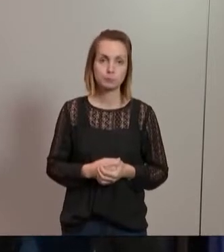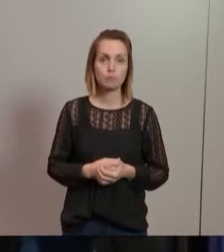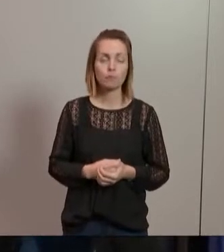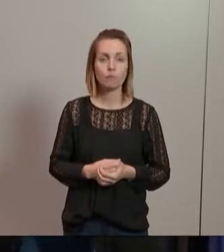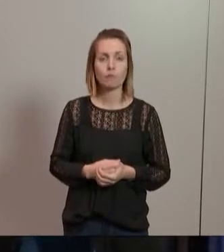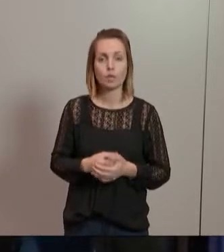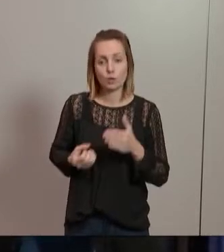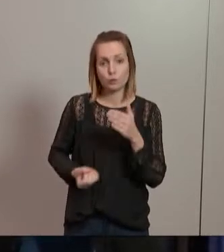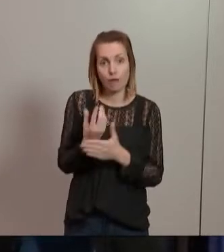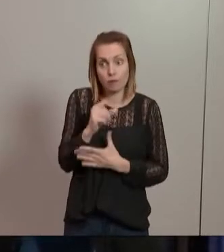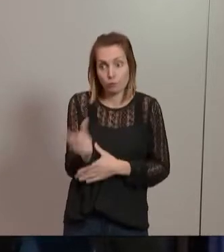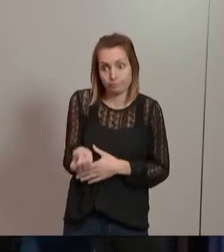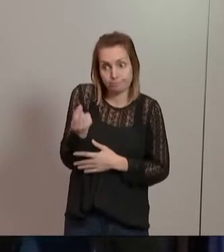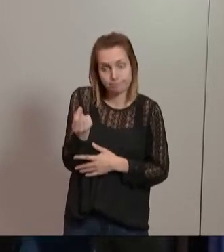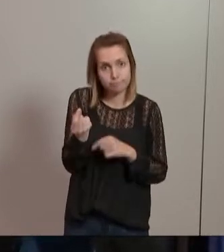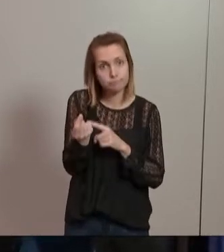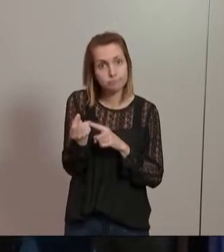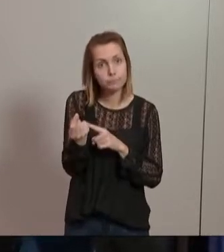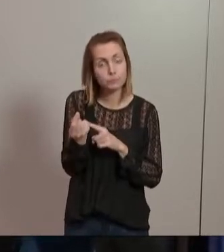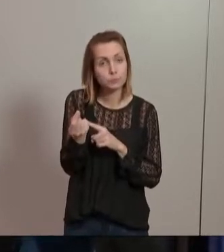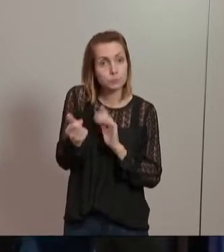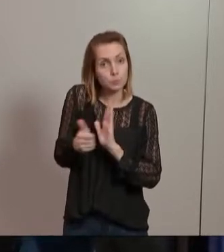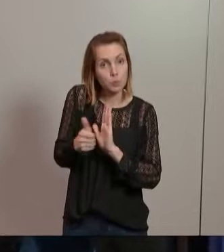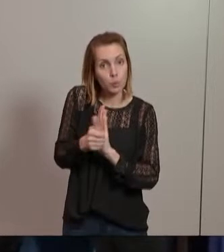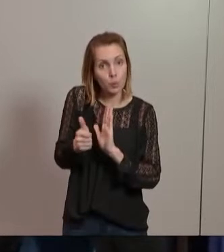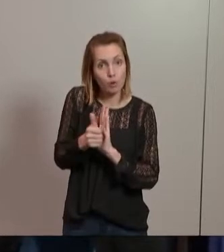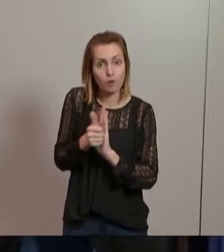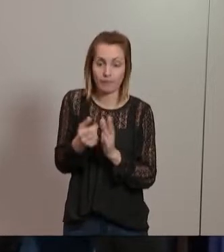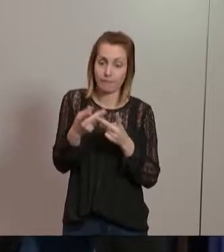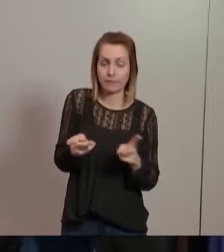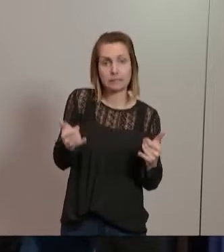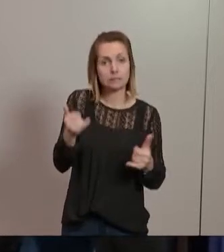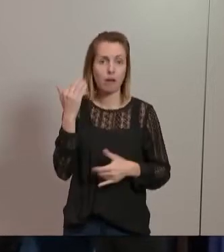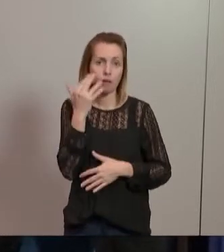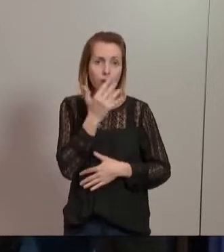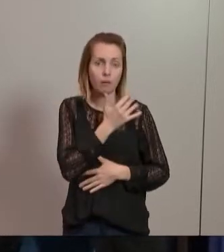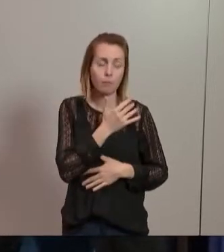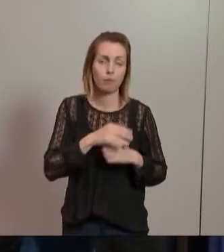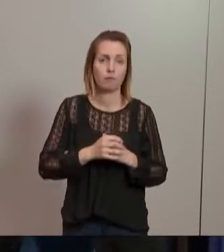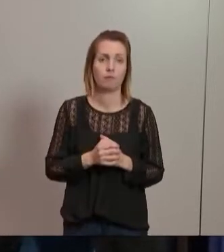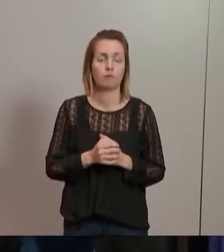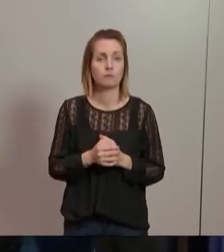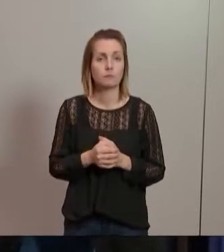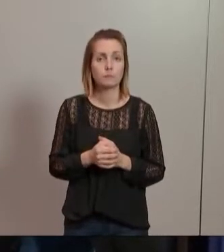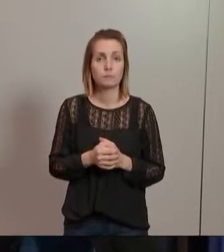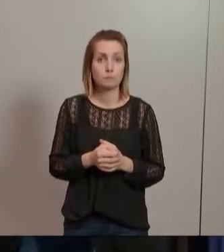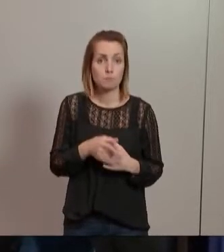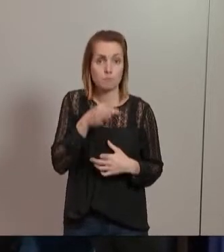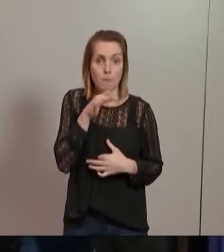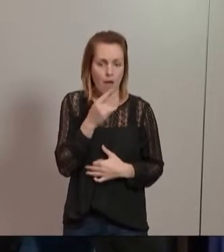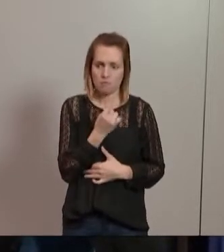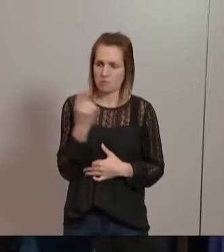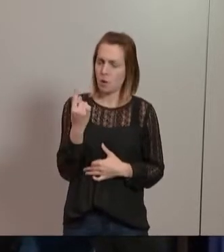Cette nouvelle coopération nous permettra aussi de préserver un cadre de vie harmonieux, car nous ne pouvons pas tout faire